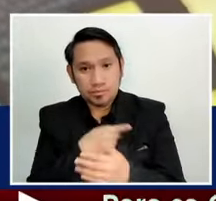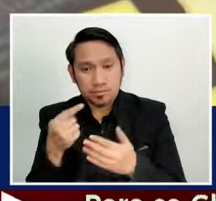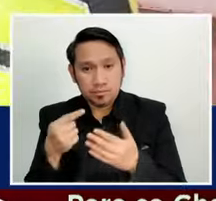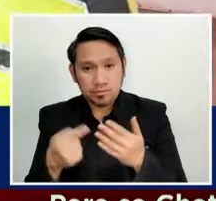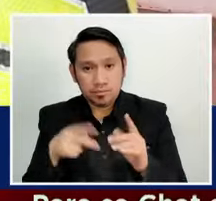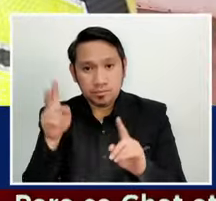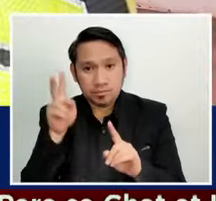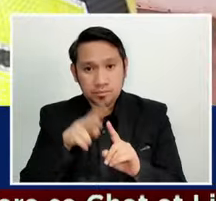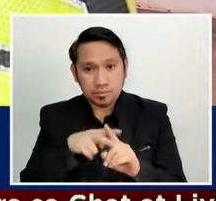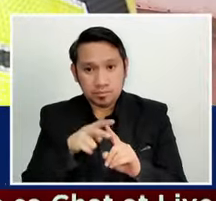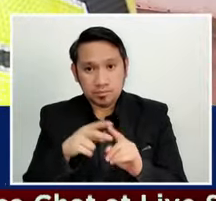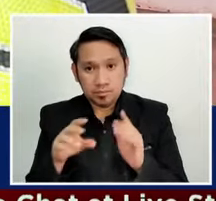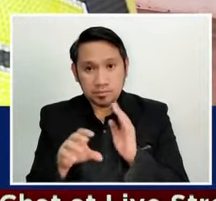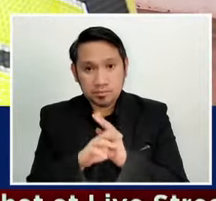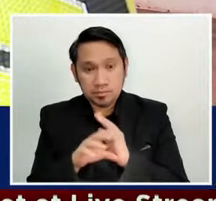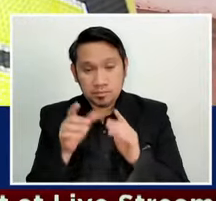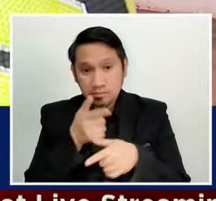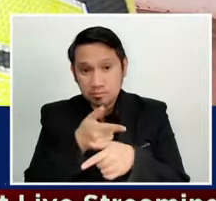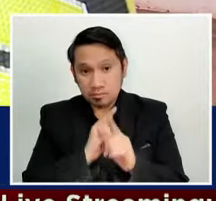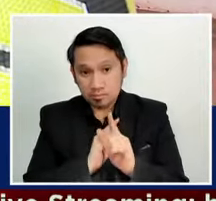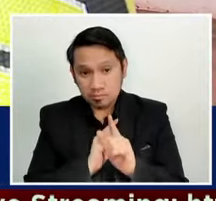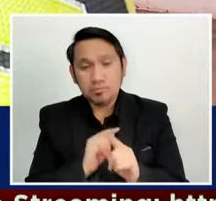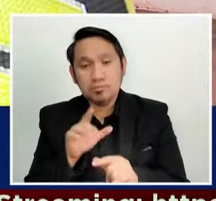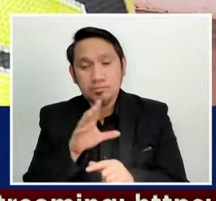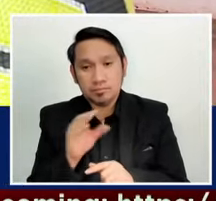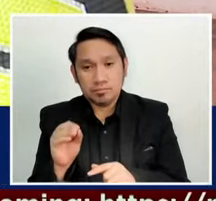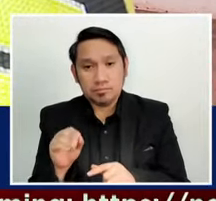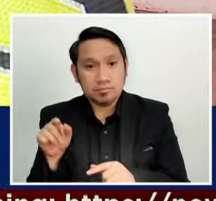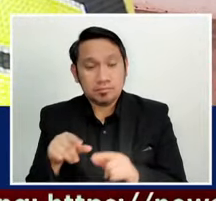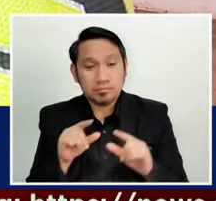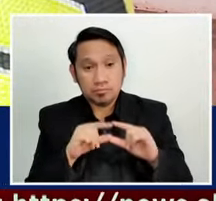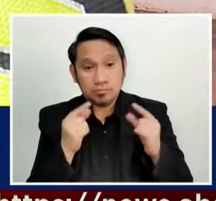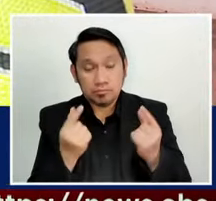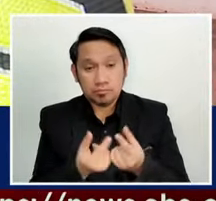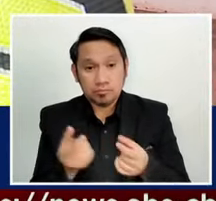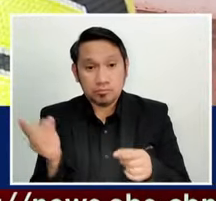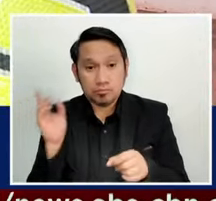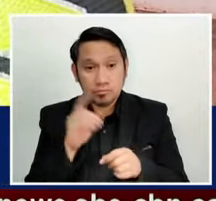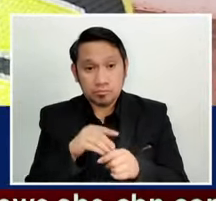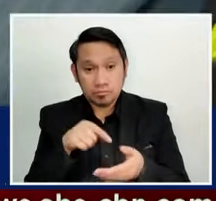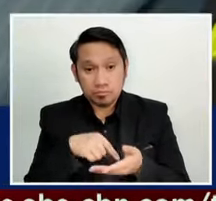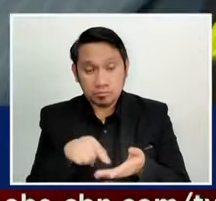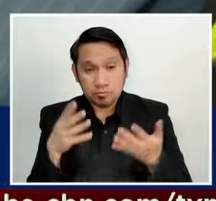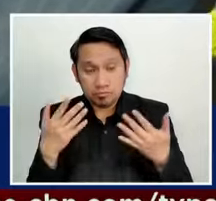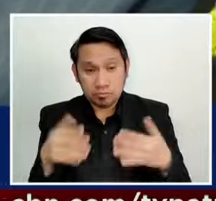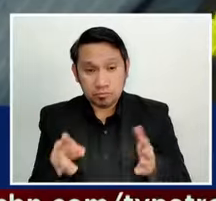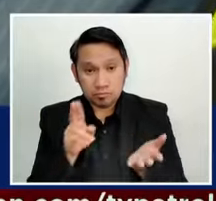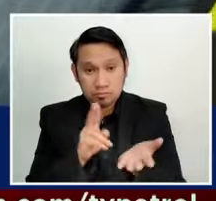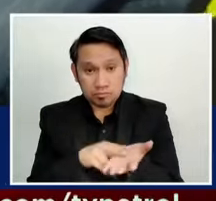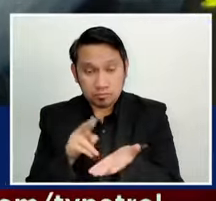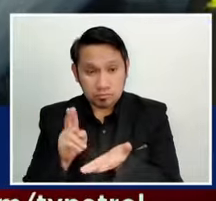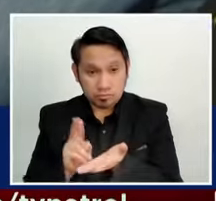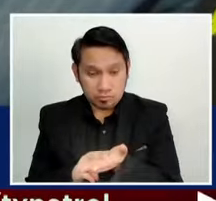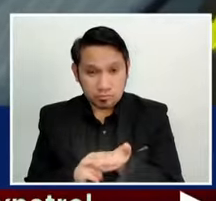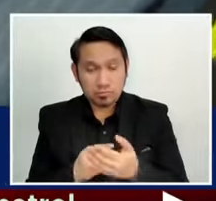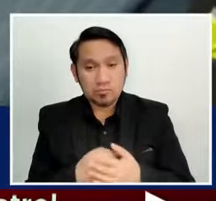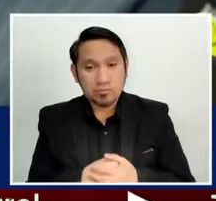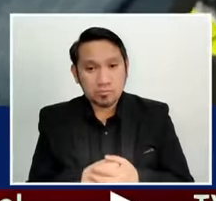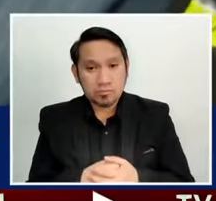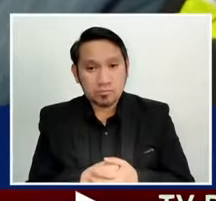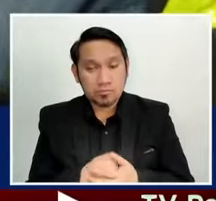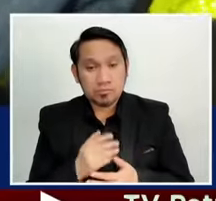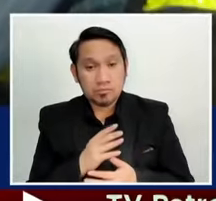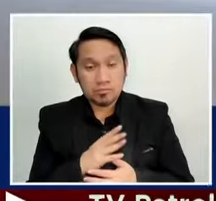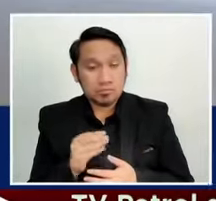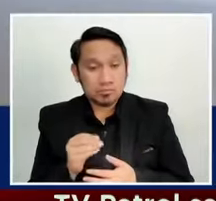car loan. Ang grupo ang magbabayad ng down payment at matapos nito, magpipirmahan ng assumption of mortgage ang